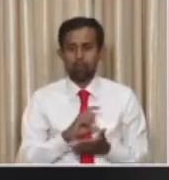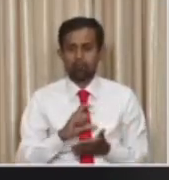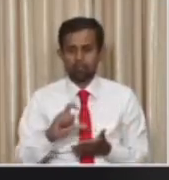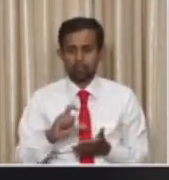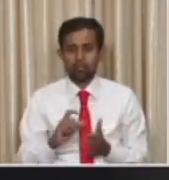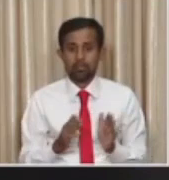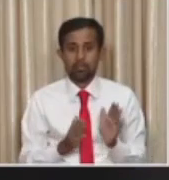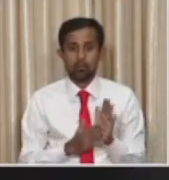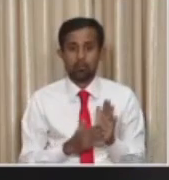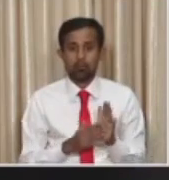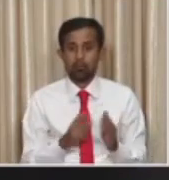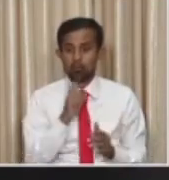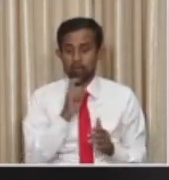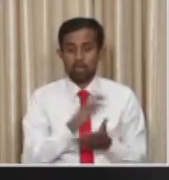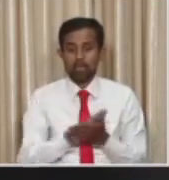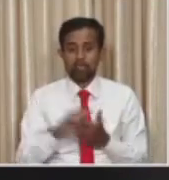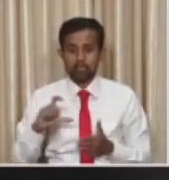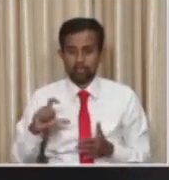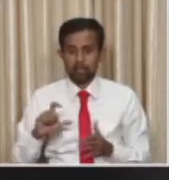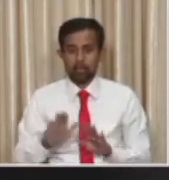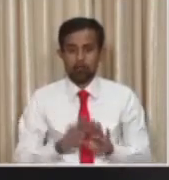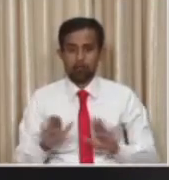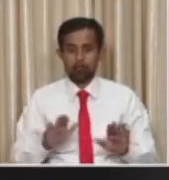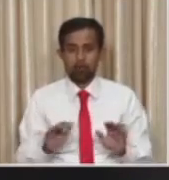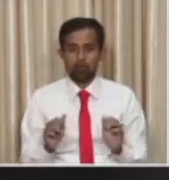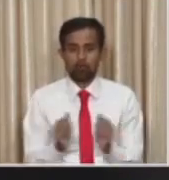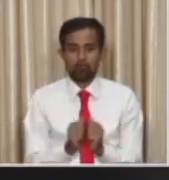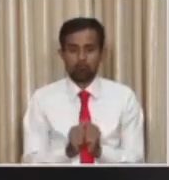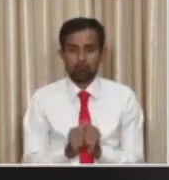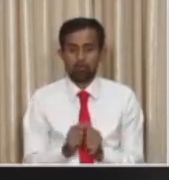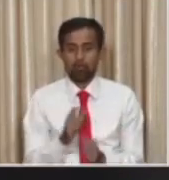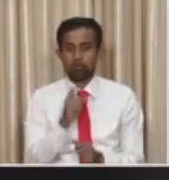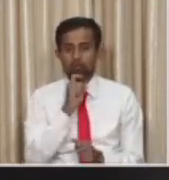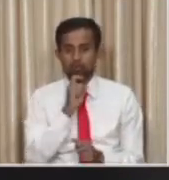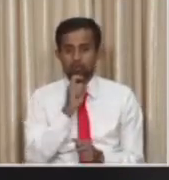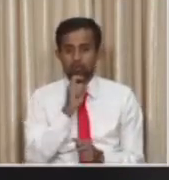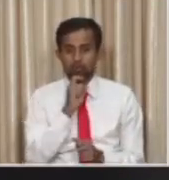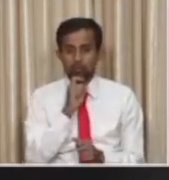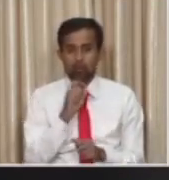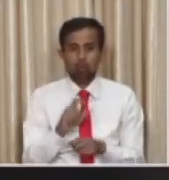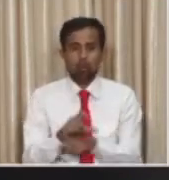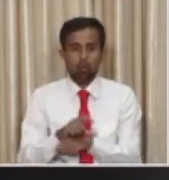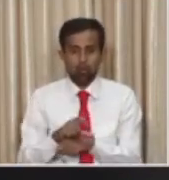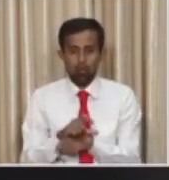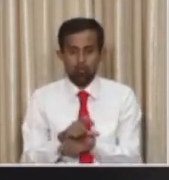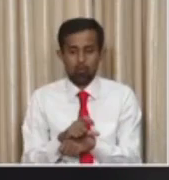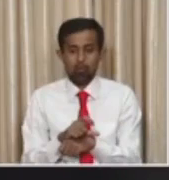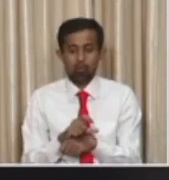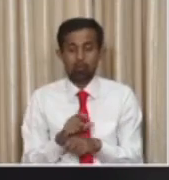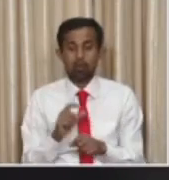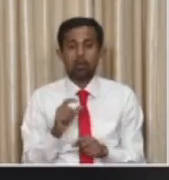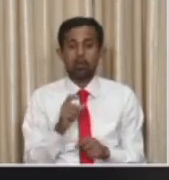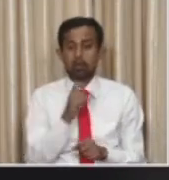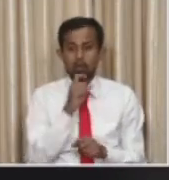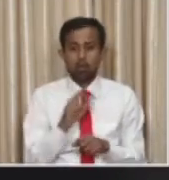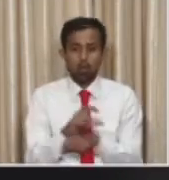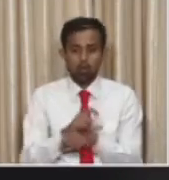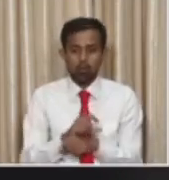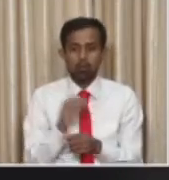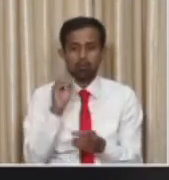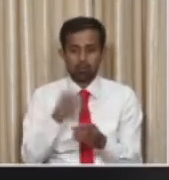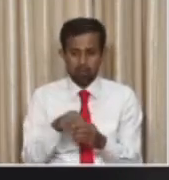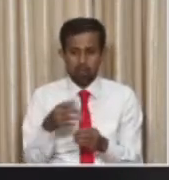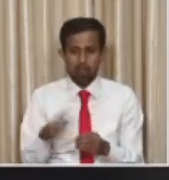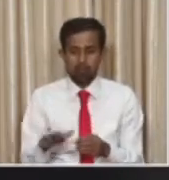සහ මහේස්ත්‍රාත් අධිකරණයේ පරිපාලන කටයුතු සරහා අධිකරණ කොමිෂන් සභාවක්, අධිකරණ සේවා කොමිෂන් සභාවක් පත් කරලා